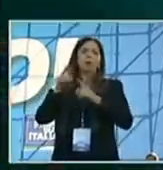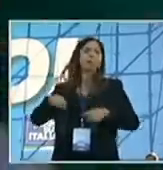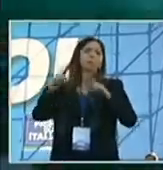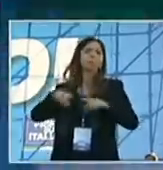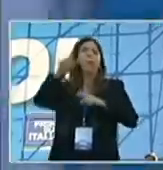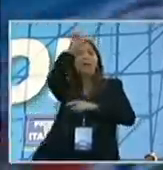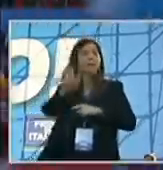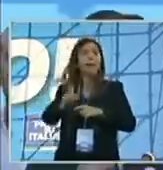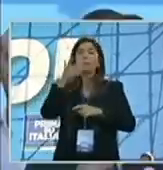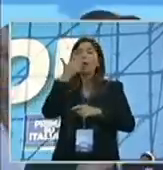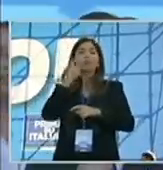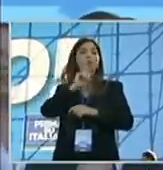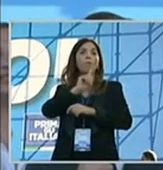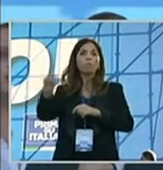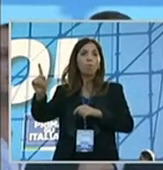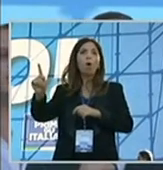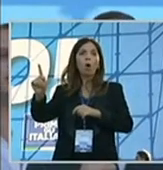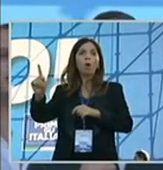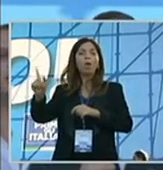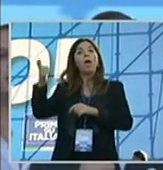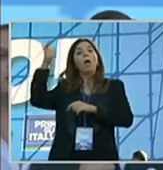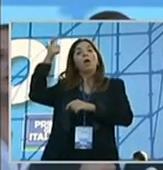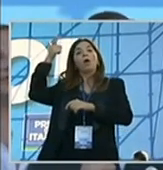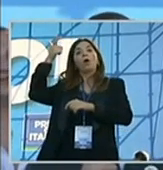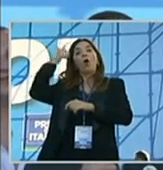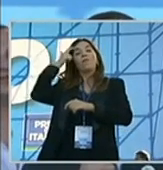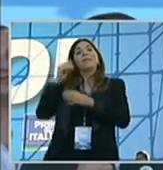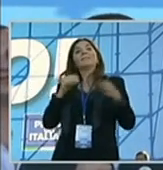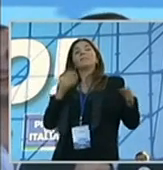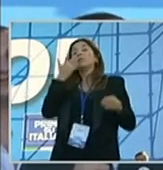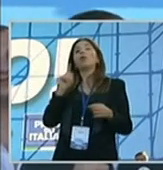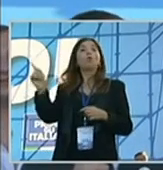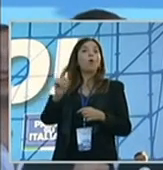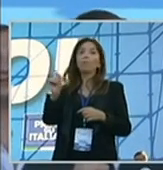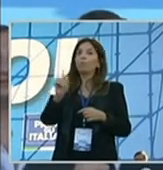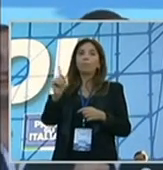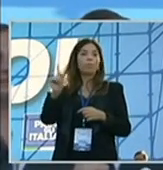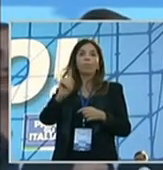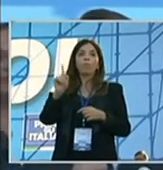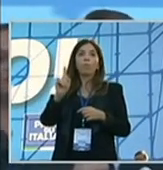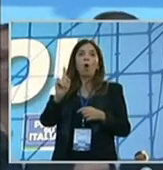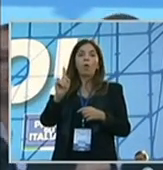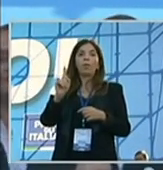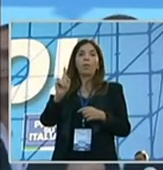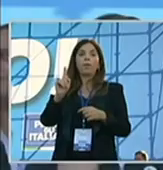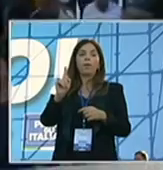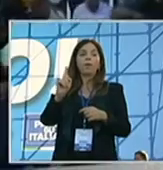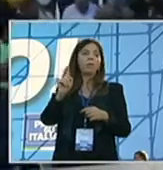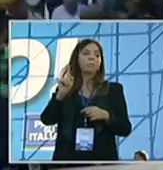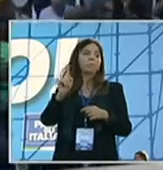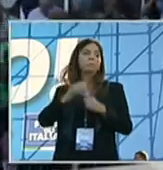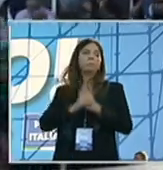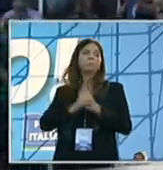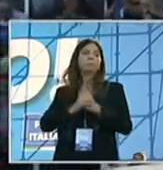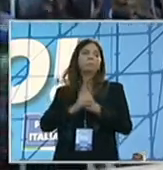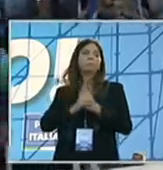non vuole essere governata dalla sinistra, dai comunisti,